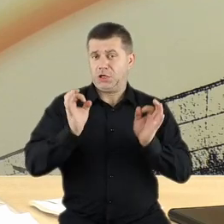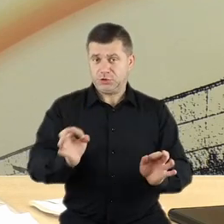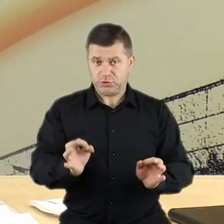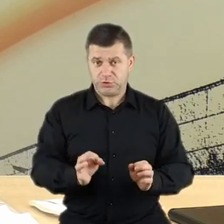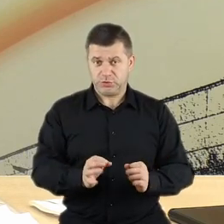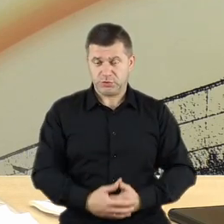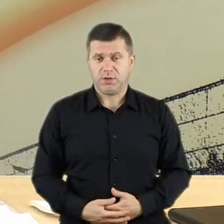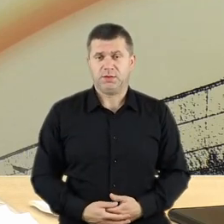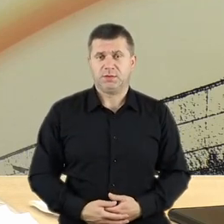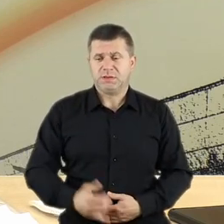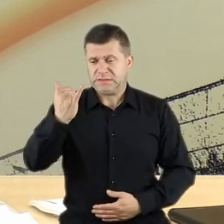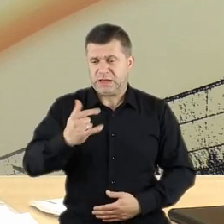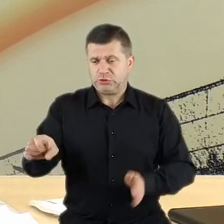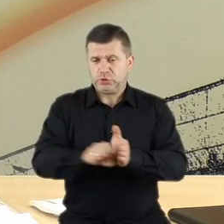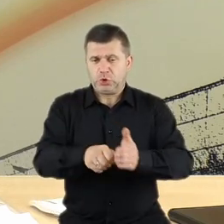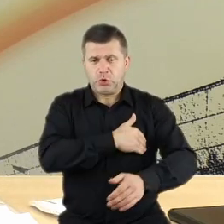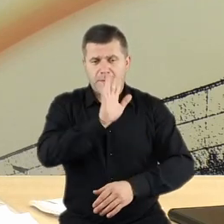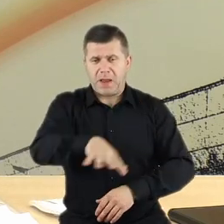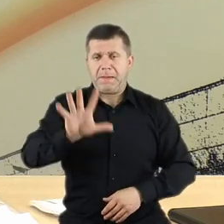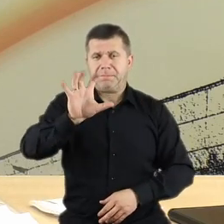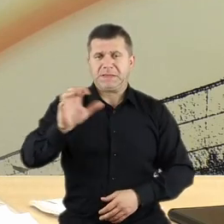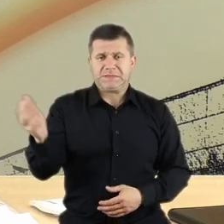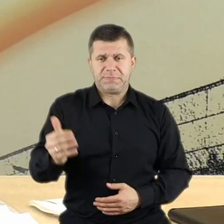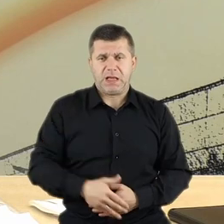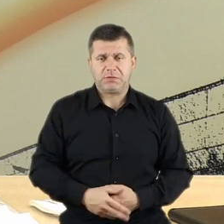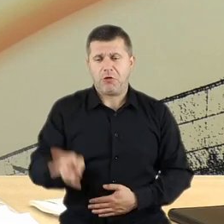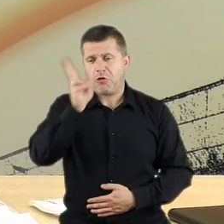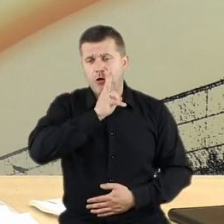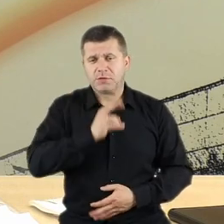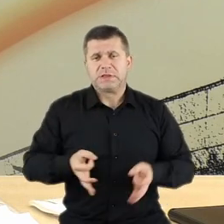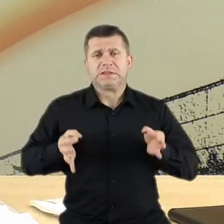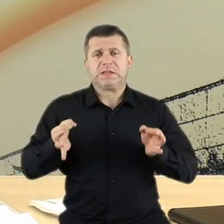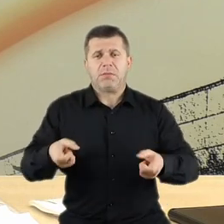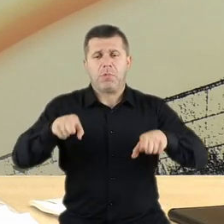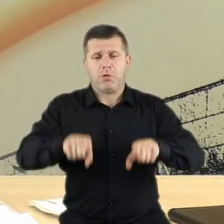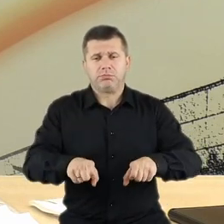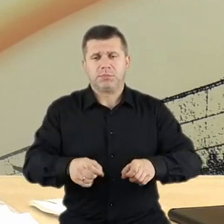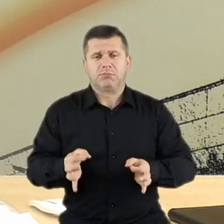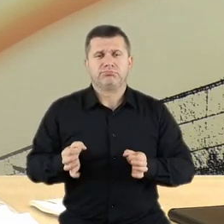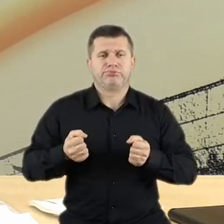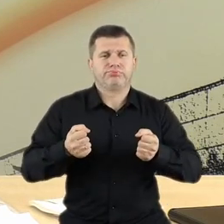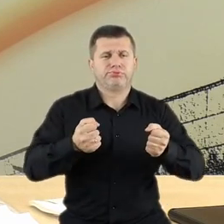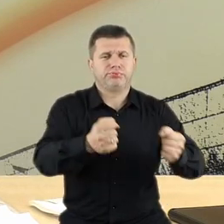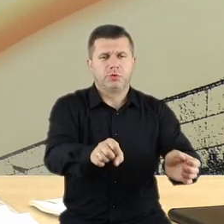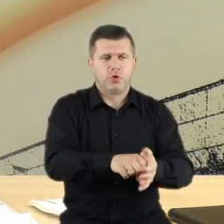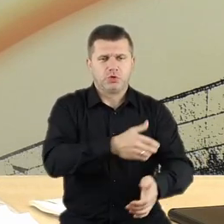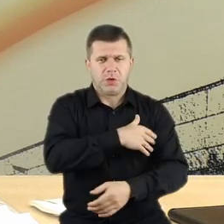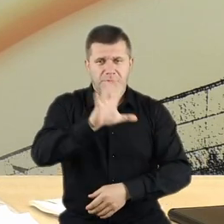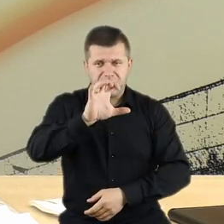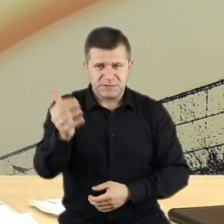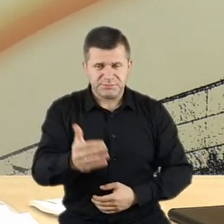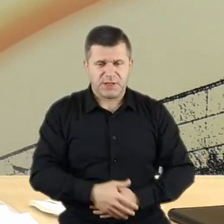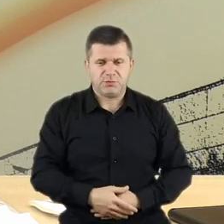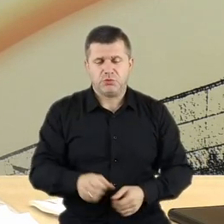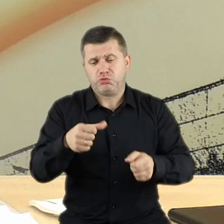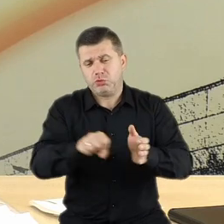dziecko do szkoły ma 500 metrów No i rodzice siadają w samochód i dziecko zawożą do do przedszkola